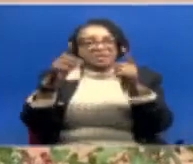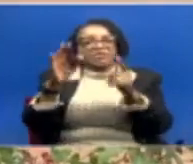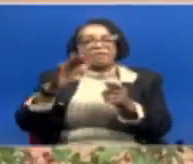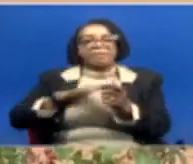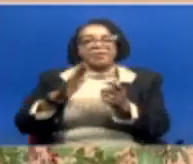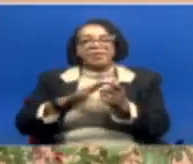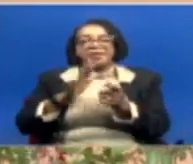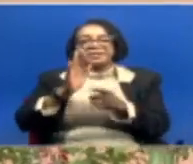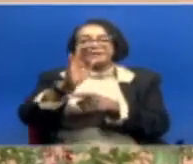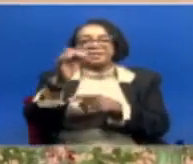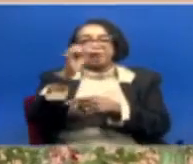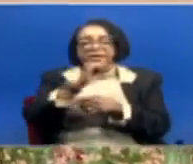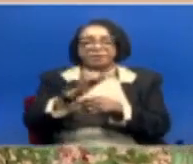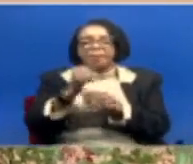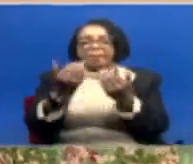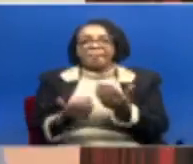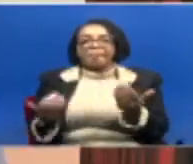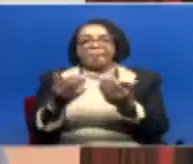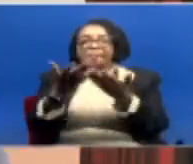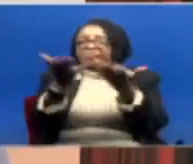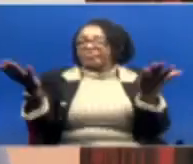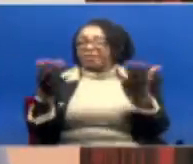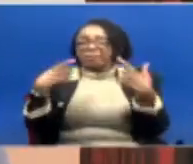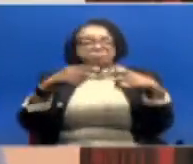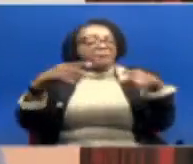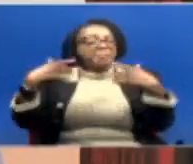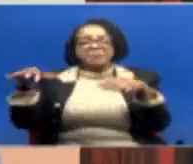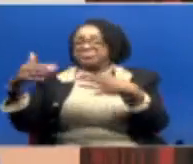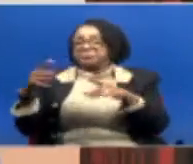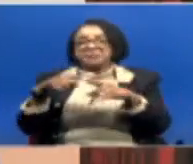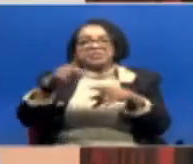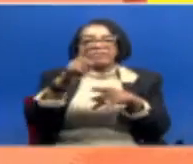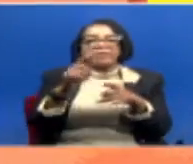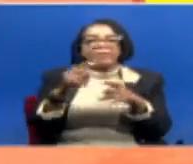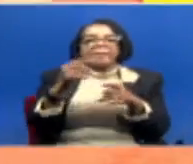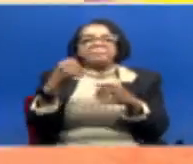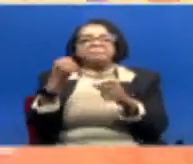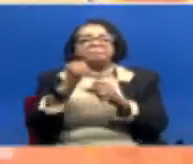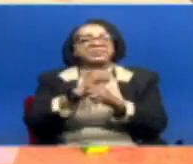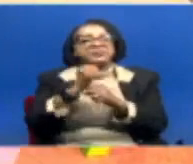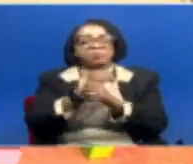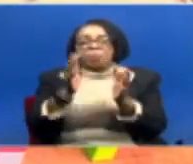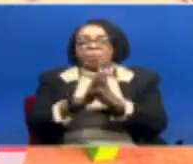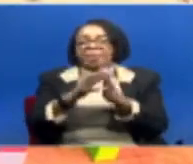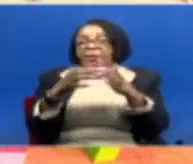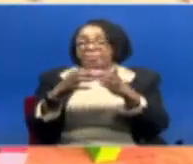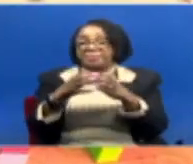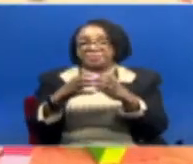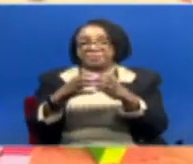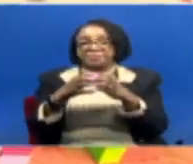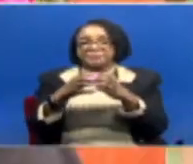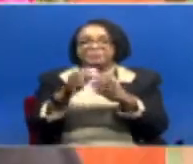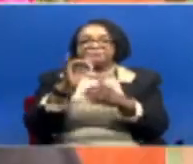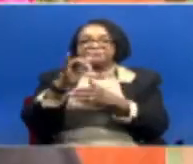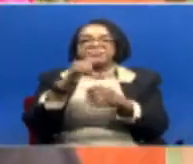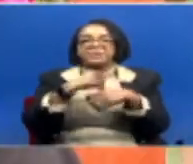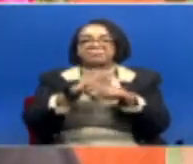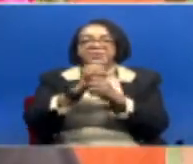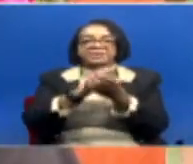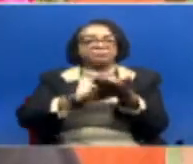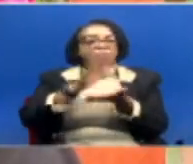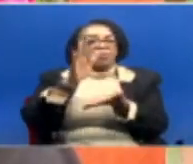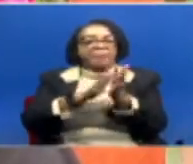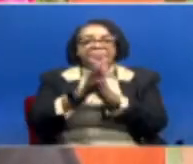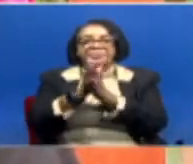age, watoto wengi wako out and about, but he is very busy with the Rubik's Cube in school. Weledi wake umewatia moyo wengi. Kila mtu